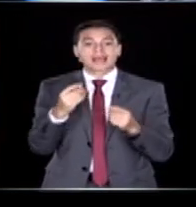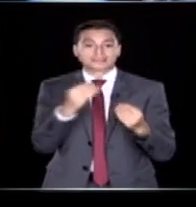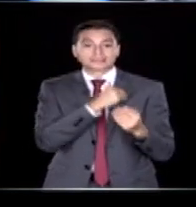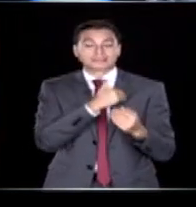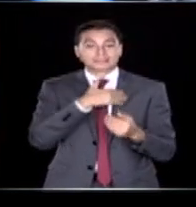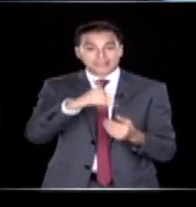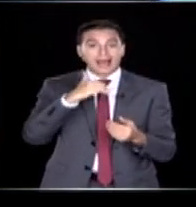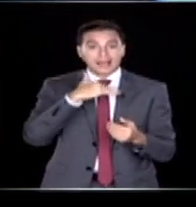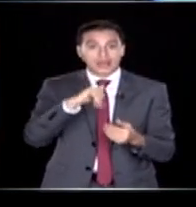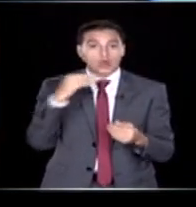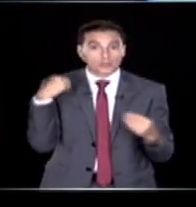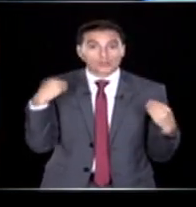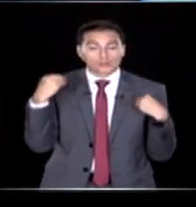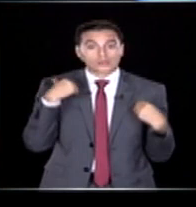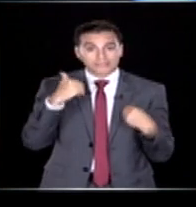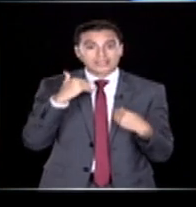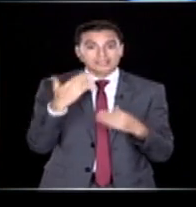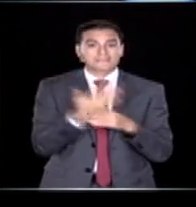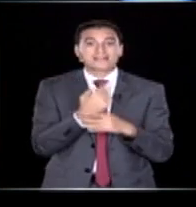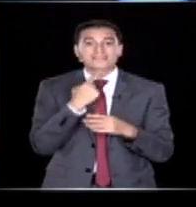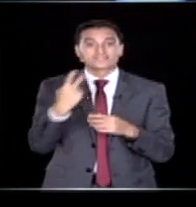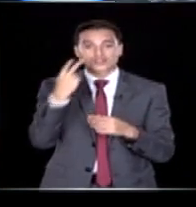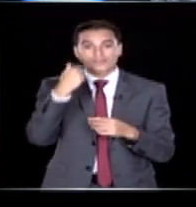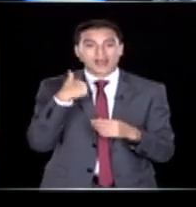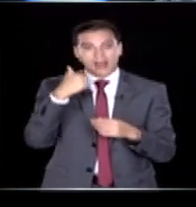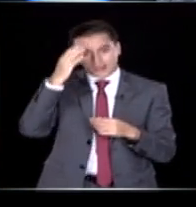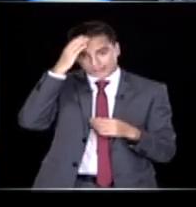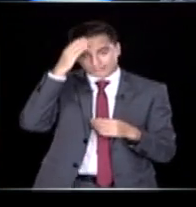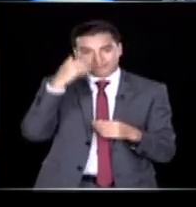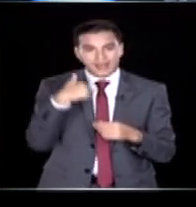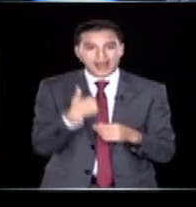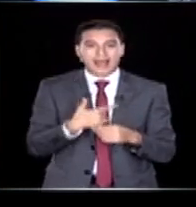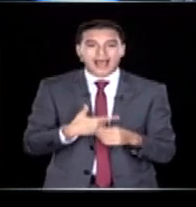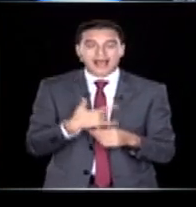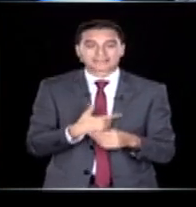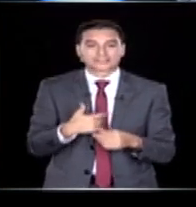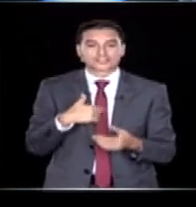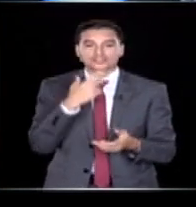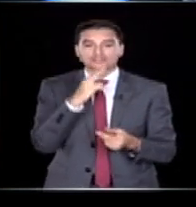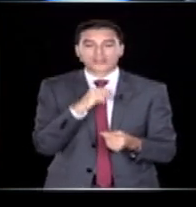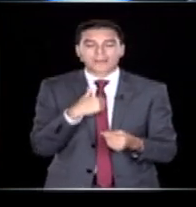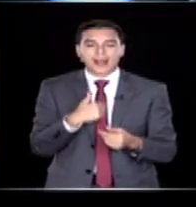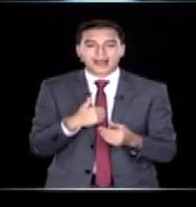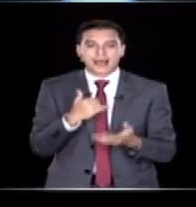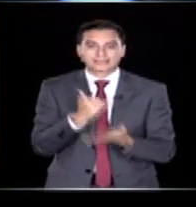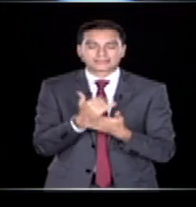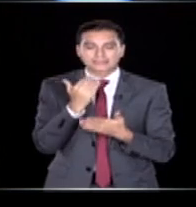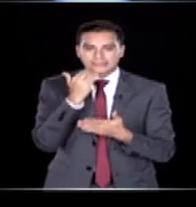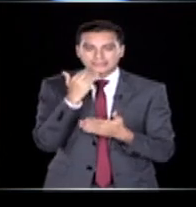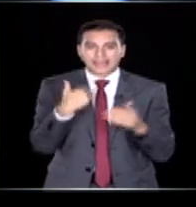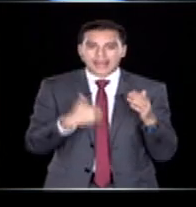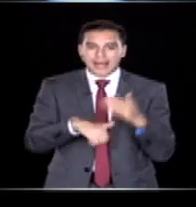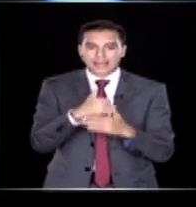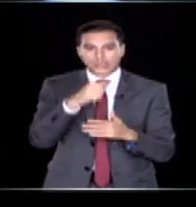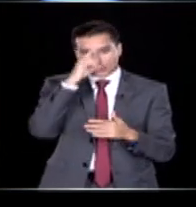في السيزون ده نفسهم يشوفوني في الفاينل، فانا حاسه مسؤوليه طبعا ان انا اوصل ان شاء الله للفاينل، فان شاء الله ربنا